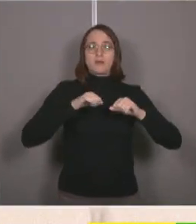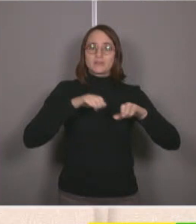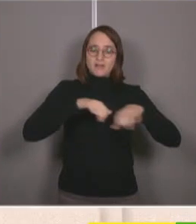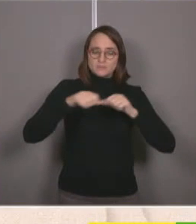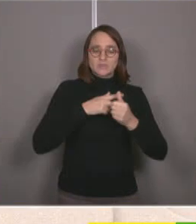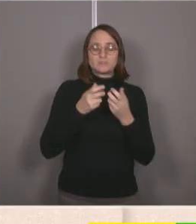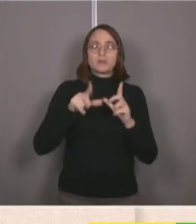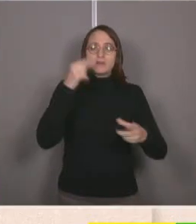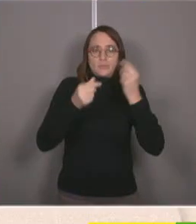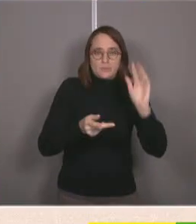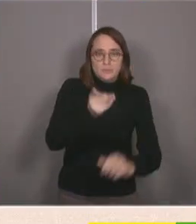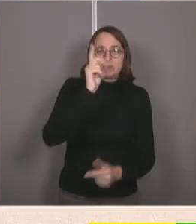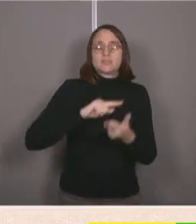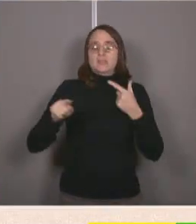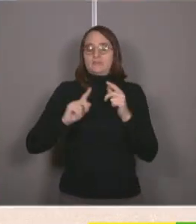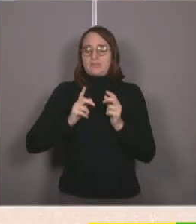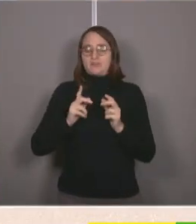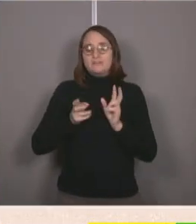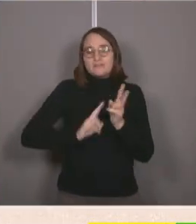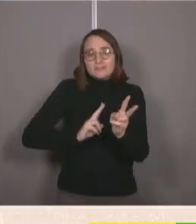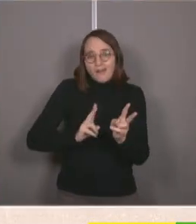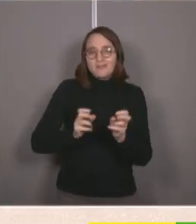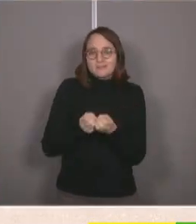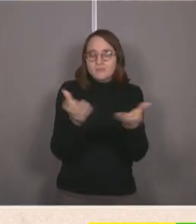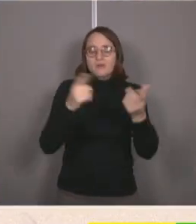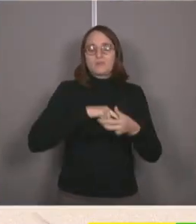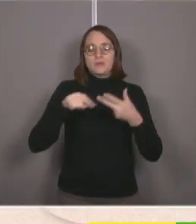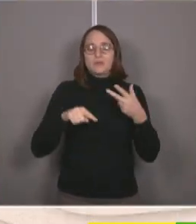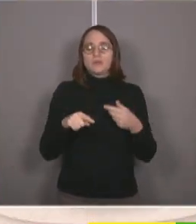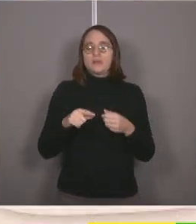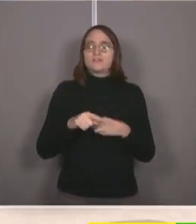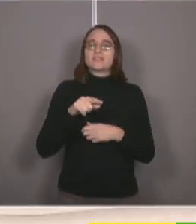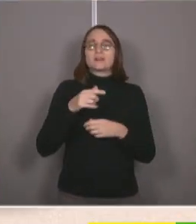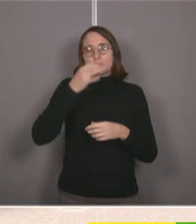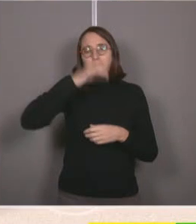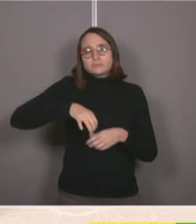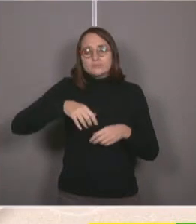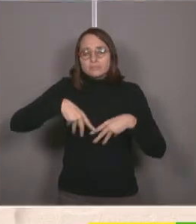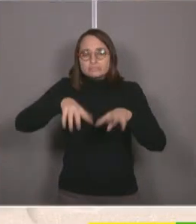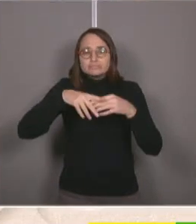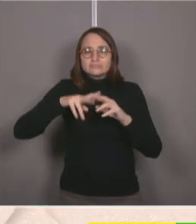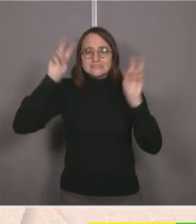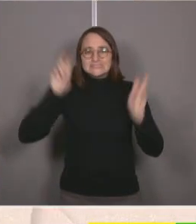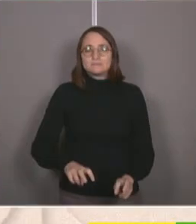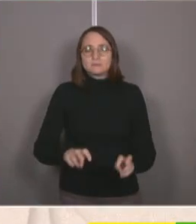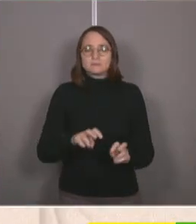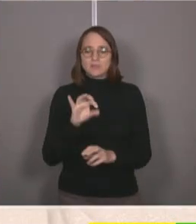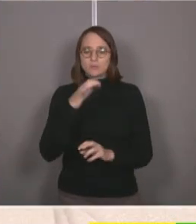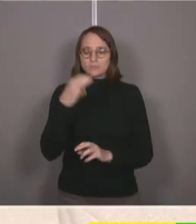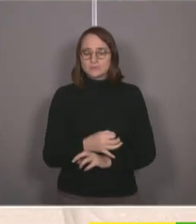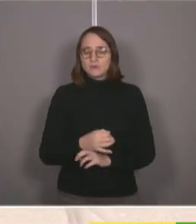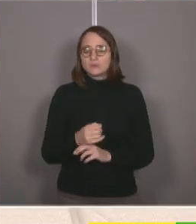végétalisation, développer le transport ferroviaire, on en parlait. Réduire de 50% le recours aux pesticides et de 20% l'usage d'engrais chimiques. En